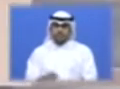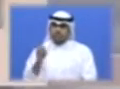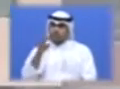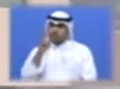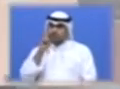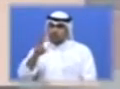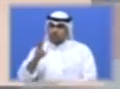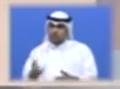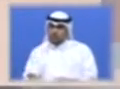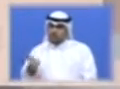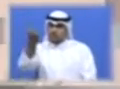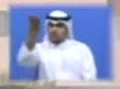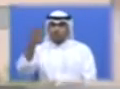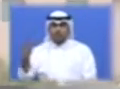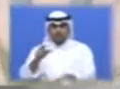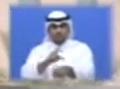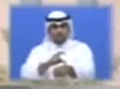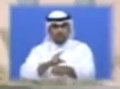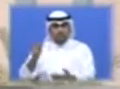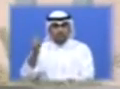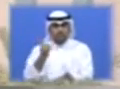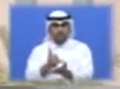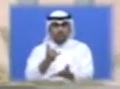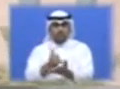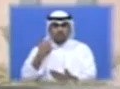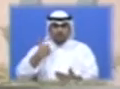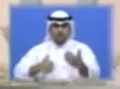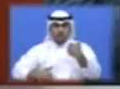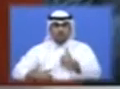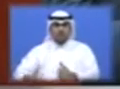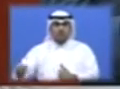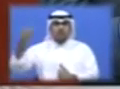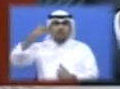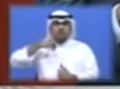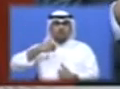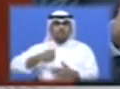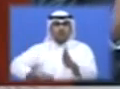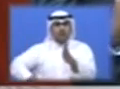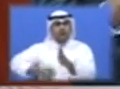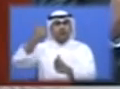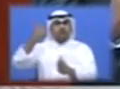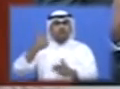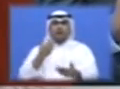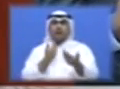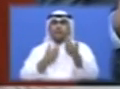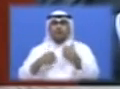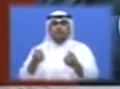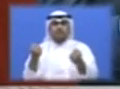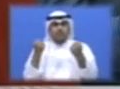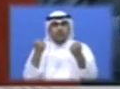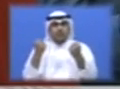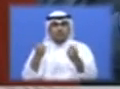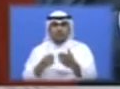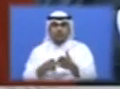إنجازات تستحق التقدير والإشادة. ليس بغريب على أطبائنا الكويتيين أن يحققوا